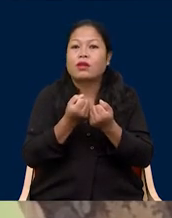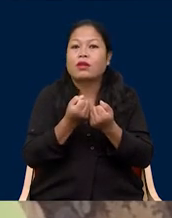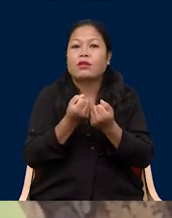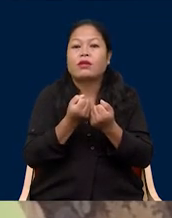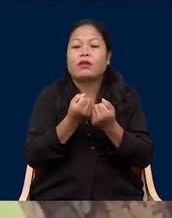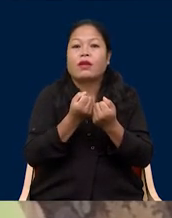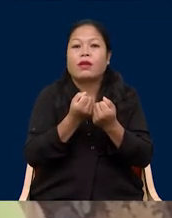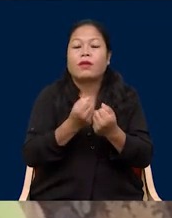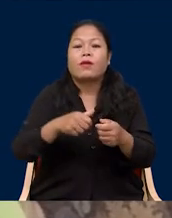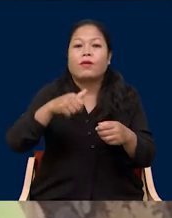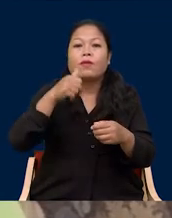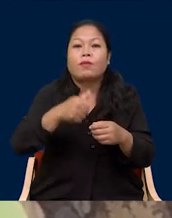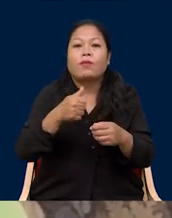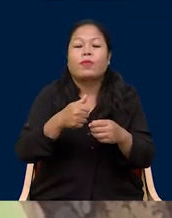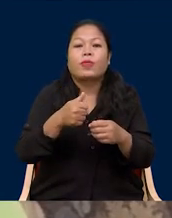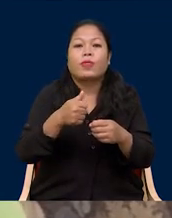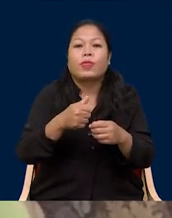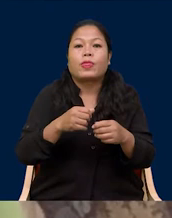आयो त्यो चाहिँ आफैमा चाहिँ